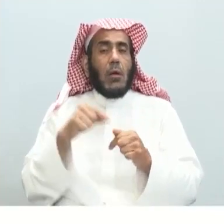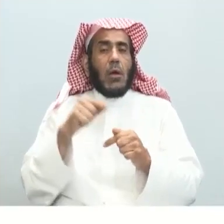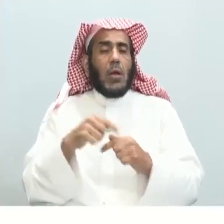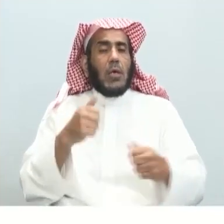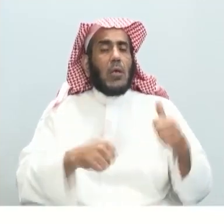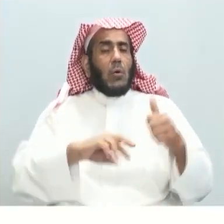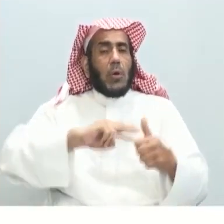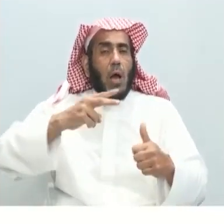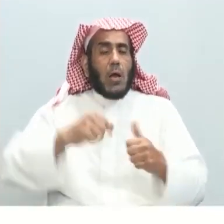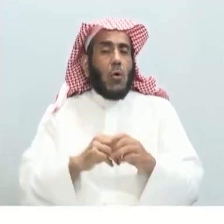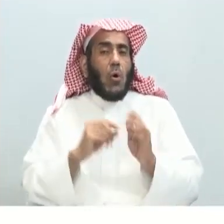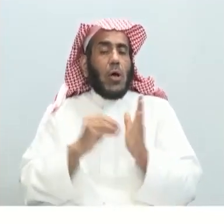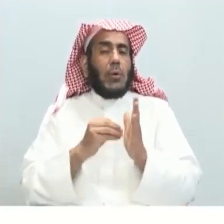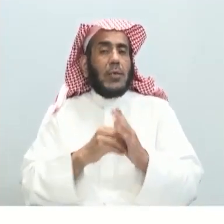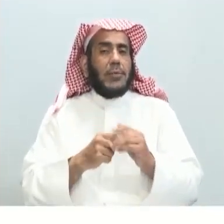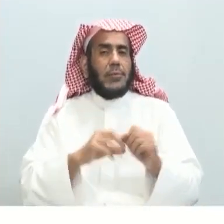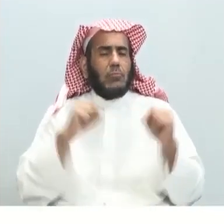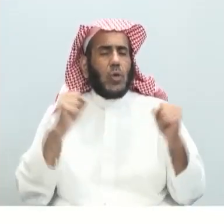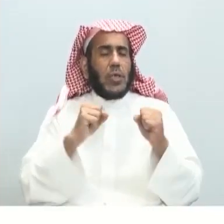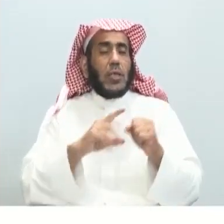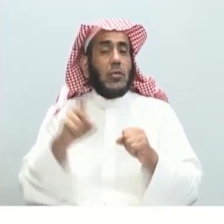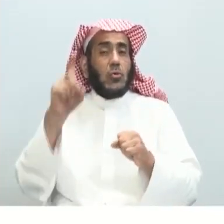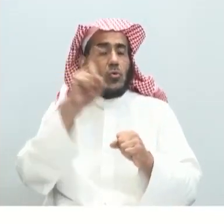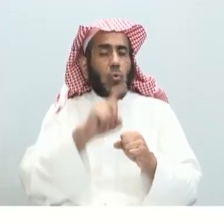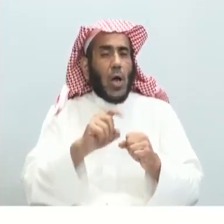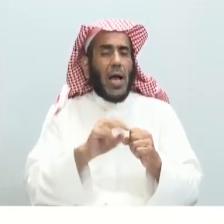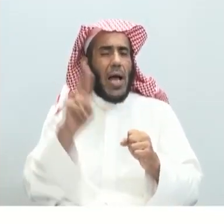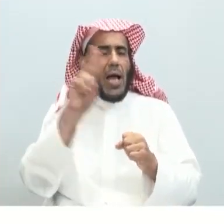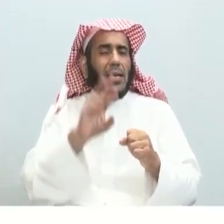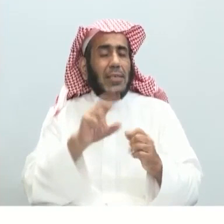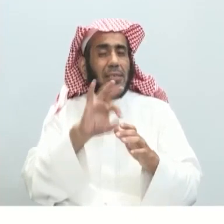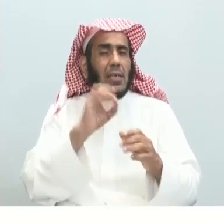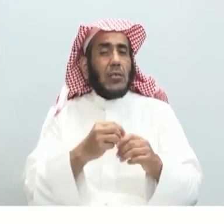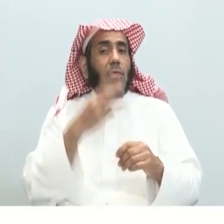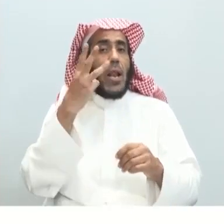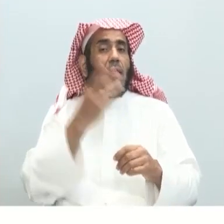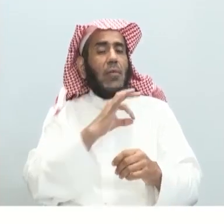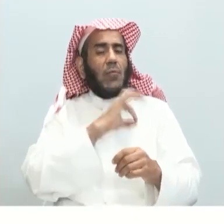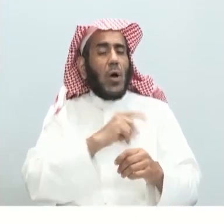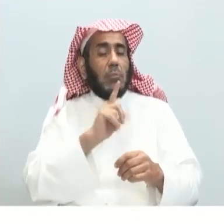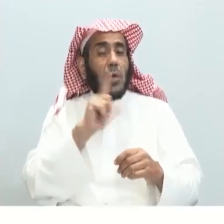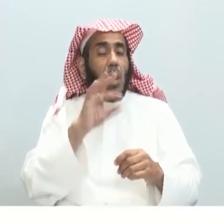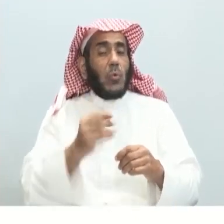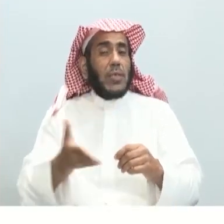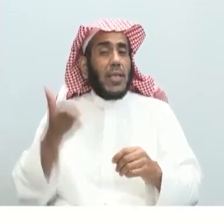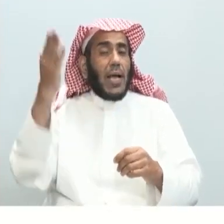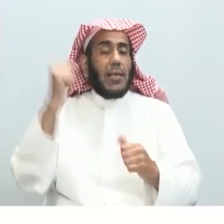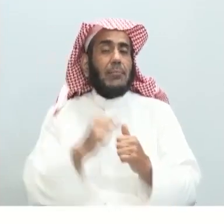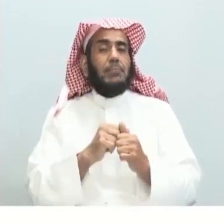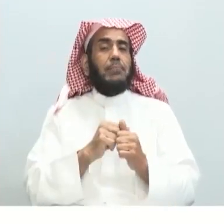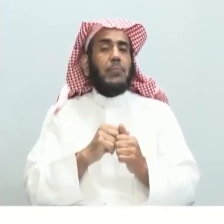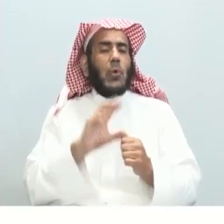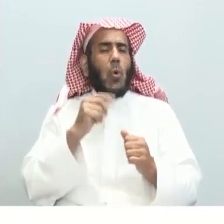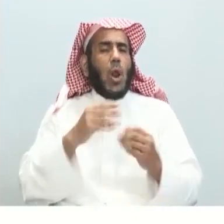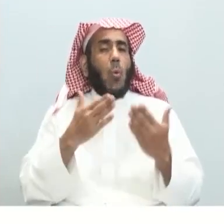تقويم اخر وهو عباره عن هذا السؤال استخرج ثلاث فوائد من قوله تعالى